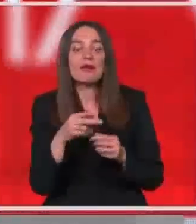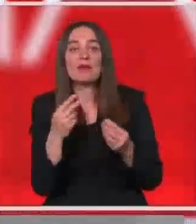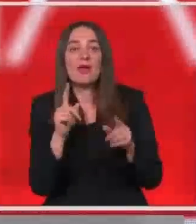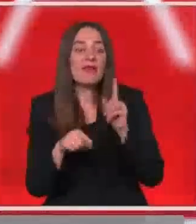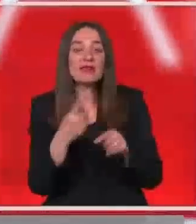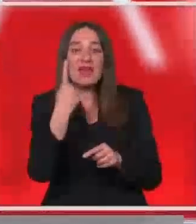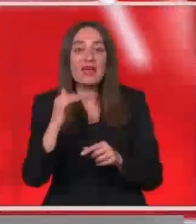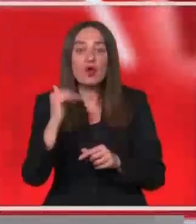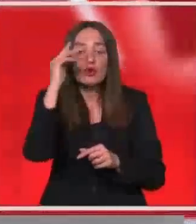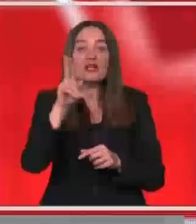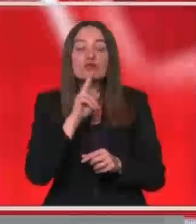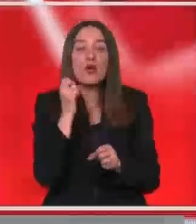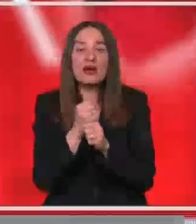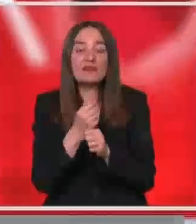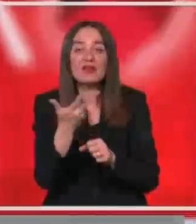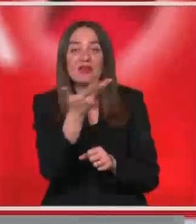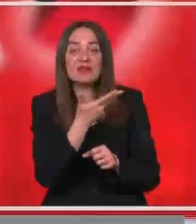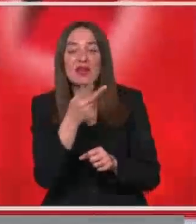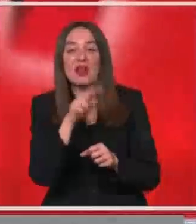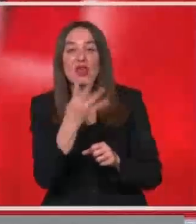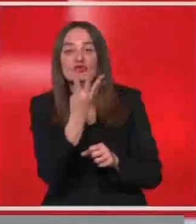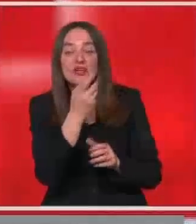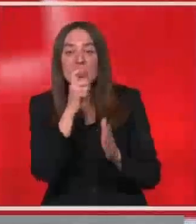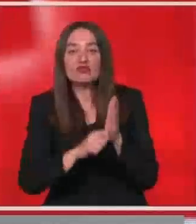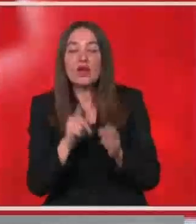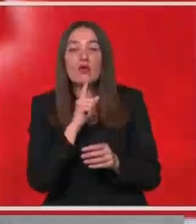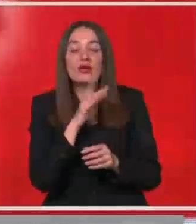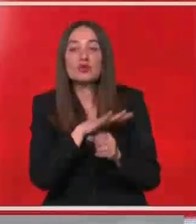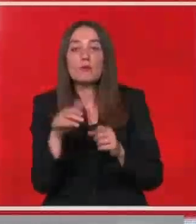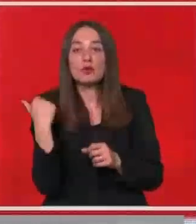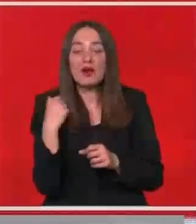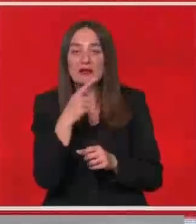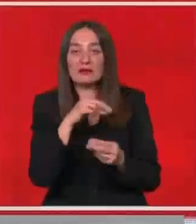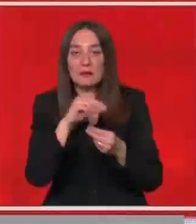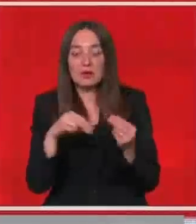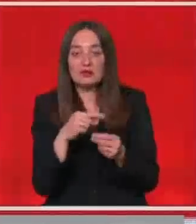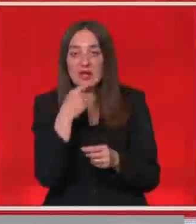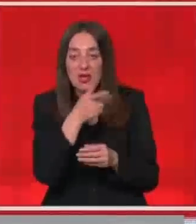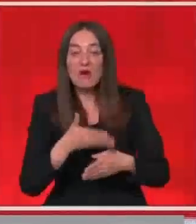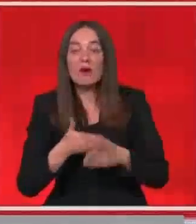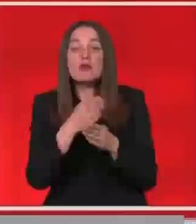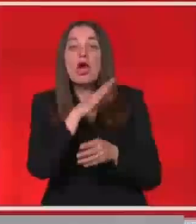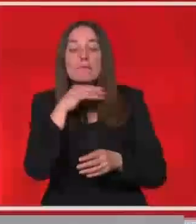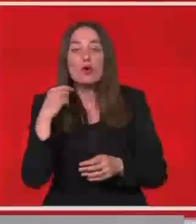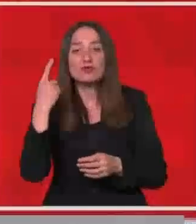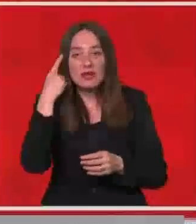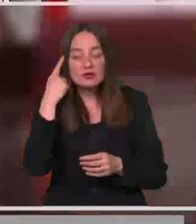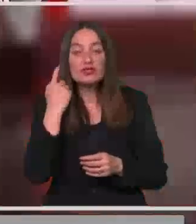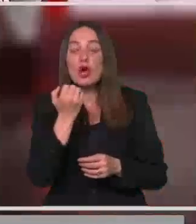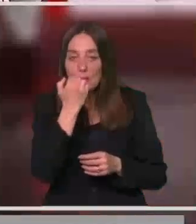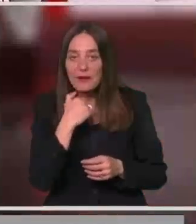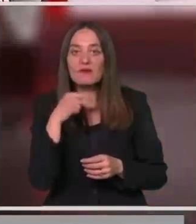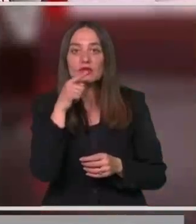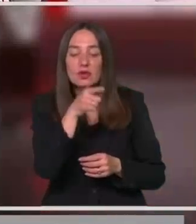jednog odraslog koji radi i 3 ili 4 člana koja su punoletna te porodice. Njima će ova pomoć mnogo značiti. E, upravo su